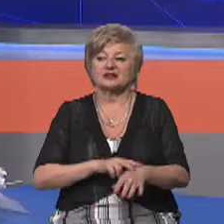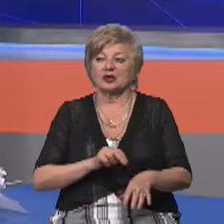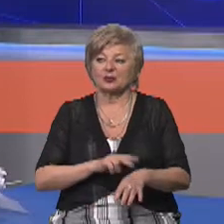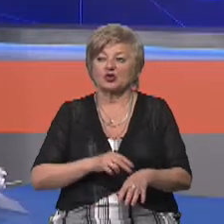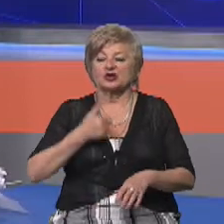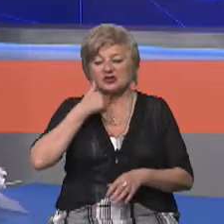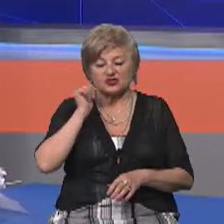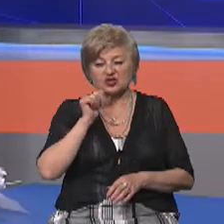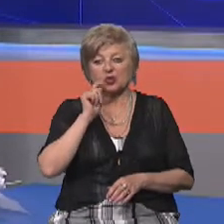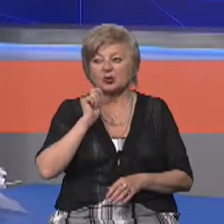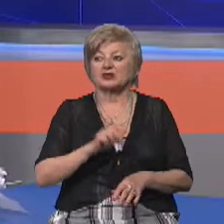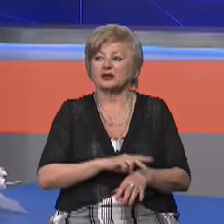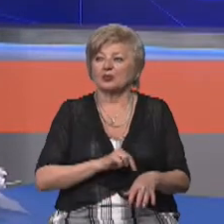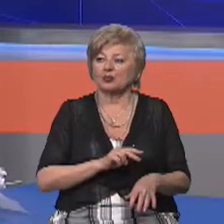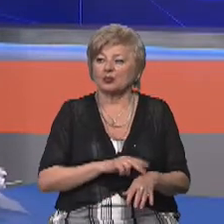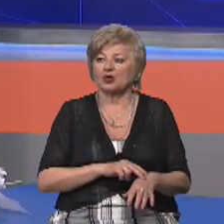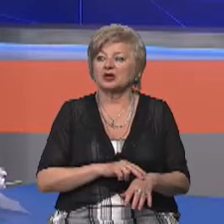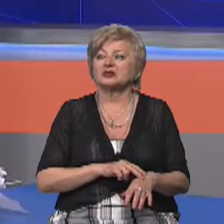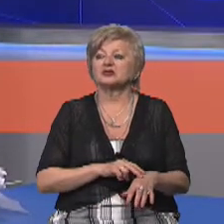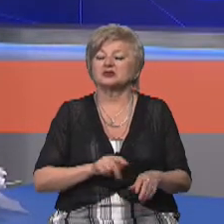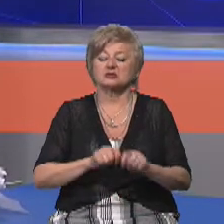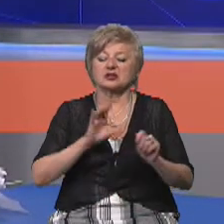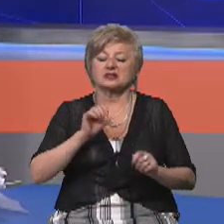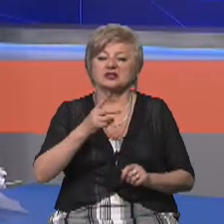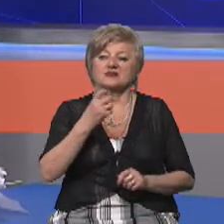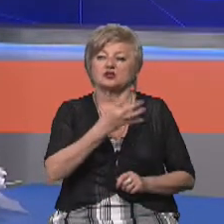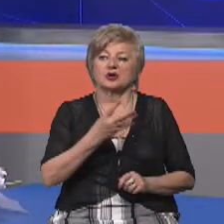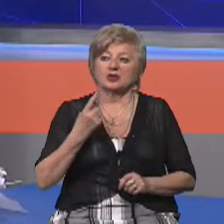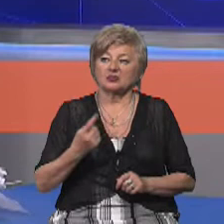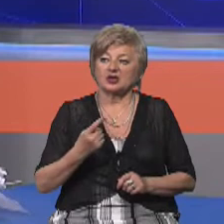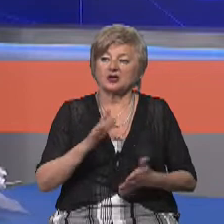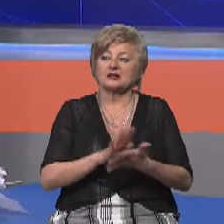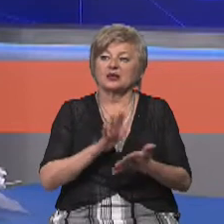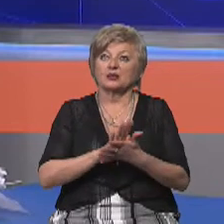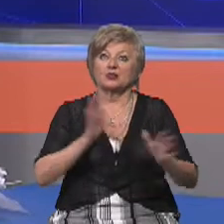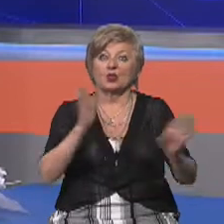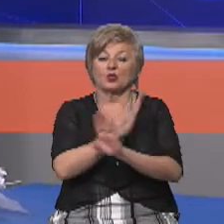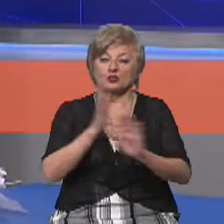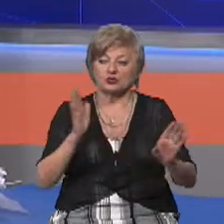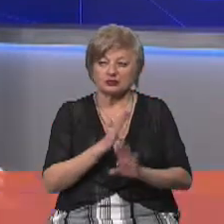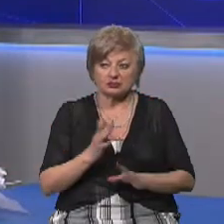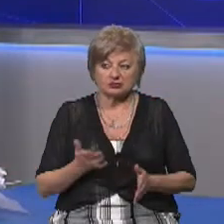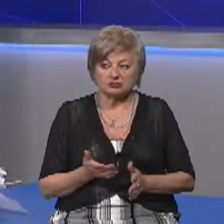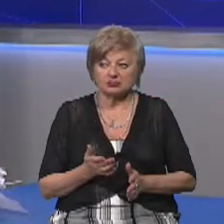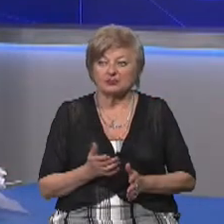вчора Національною поліцією відкрита кримінальну справу за статтею 241 «Забруднення атмосферного повітря».